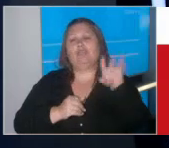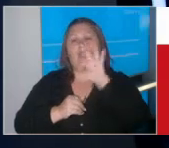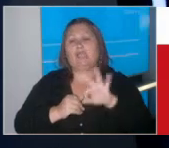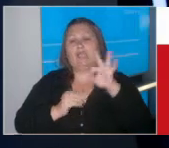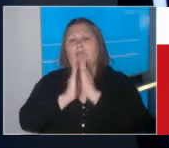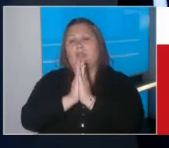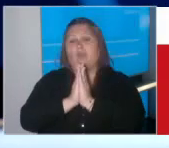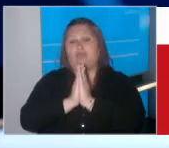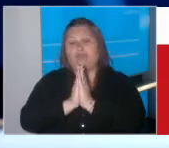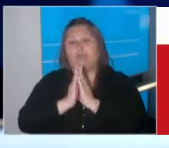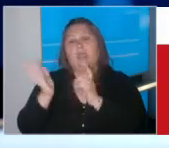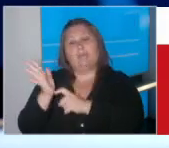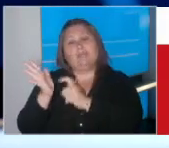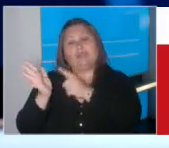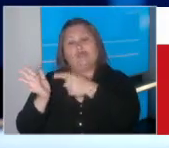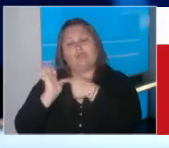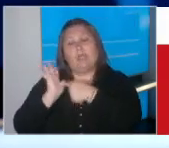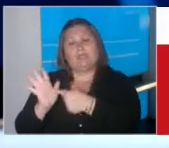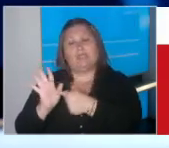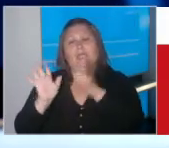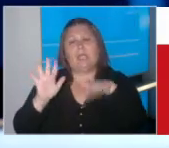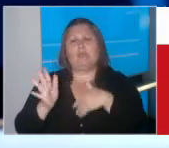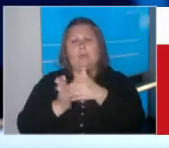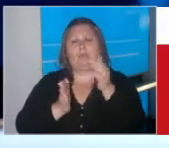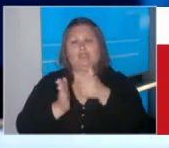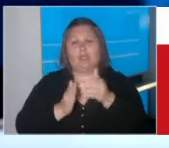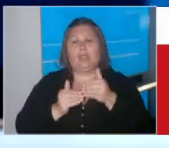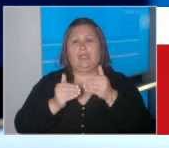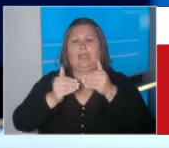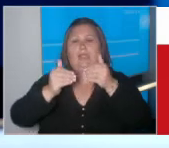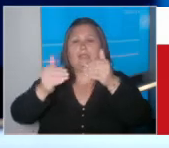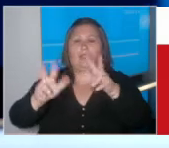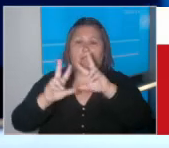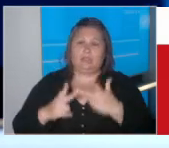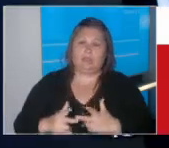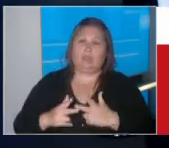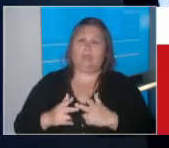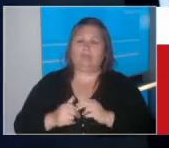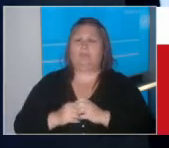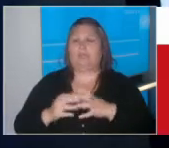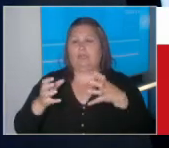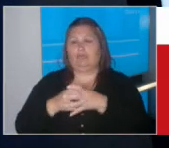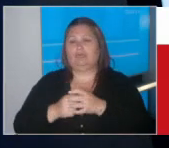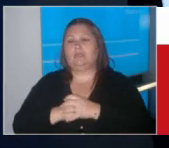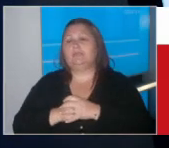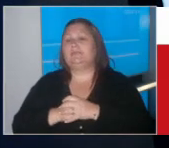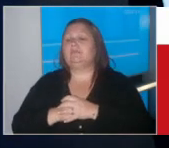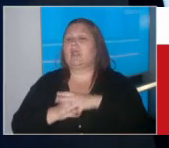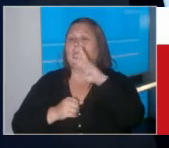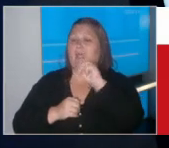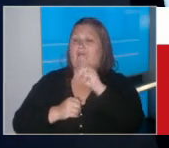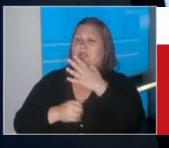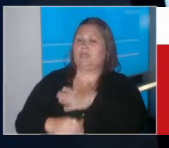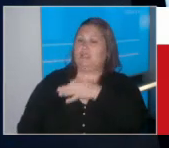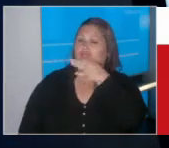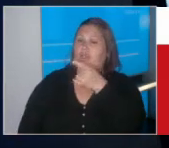ביקוש לימין הזה שהוא מייצג, גם אם הוא ממשיך להתרחק בכל צורה ודרך מגוש נתניהו. כן. מירב, אני רוצה לשאול